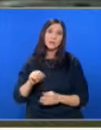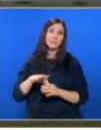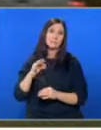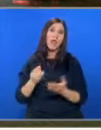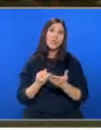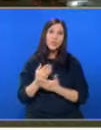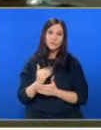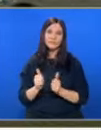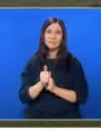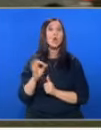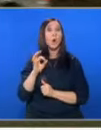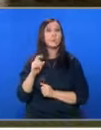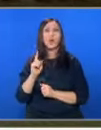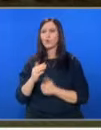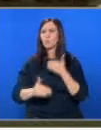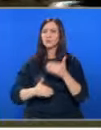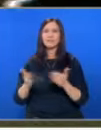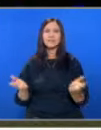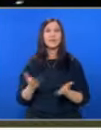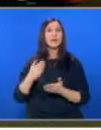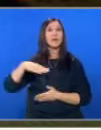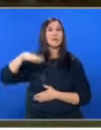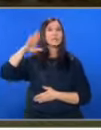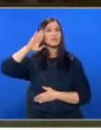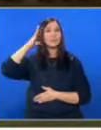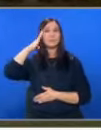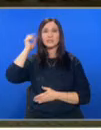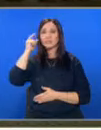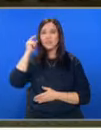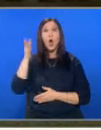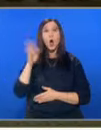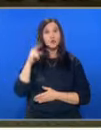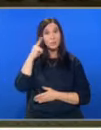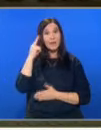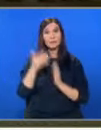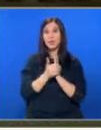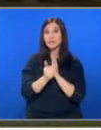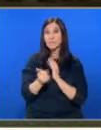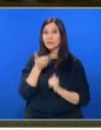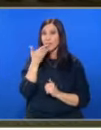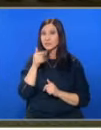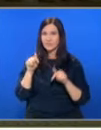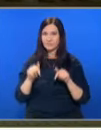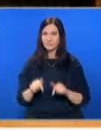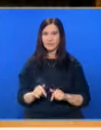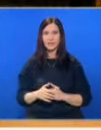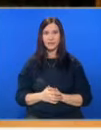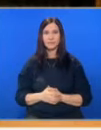омбудсман, който впоследствие да стане и служебен министър-председател. Но още от мнението на експертите разказваме сега.